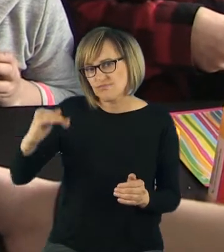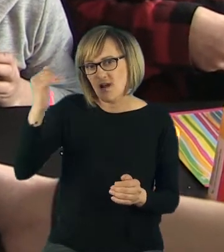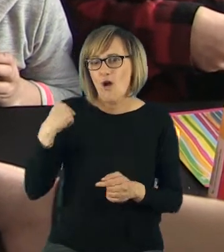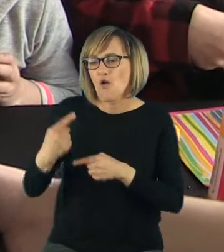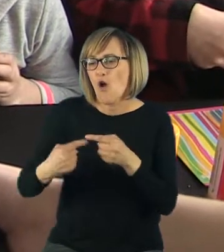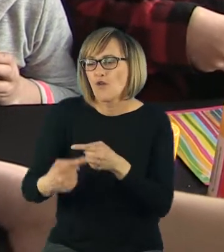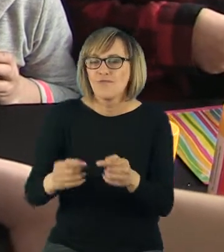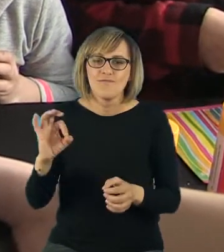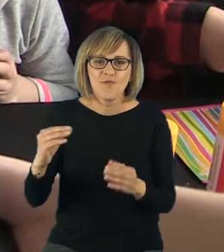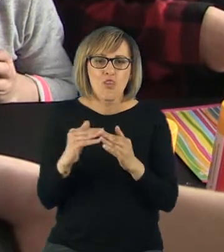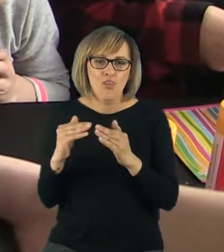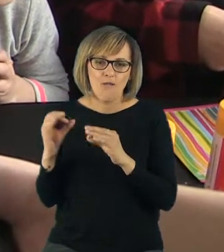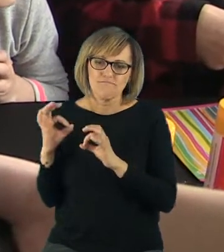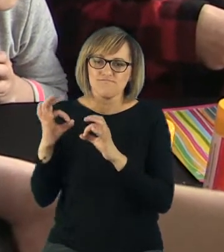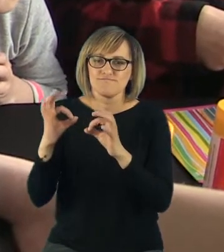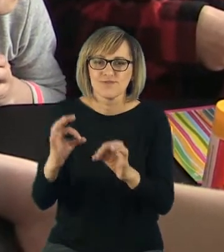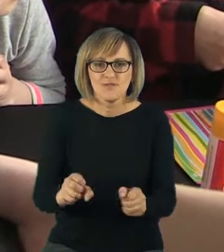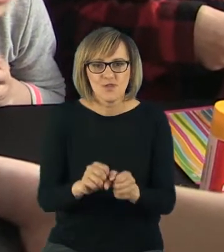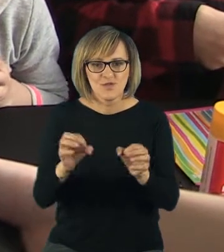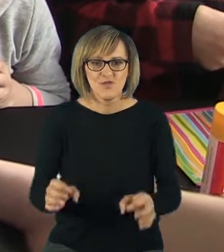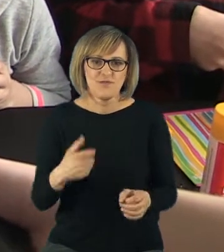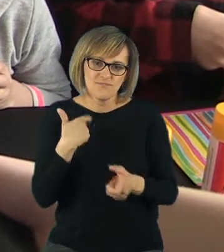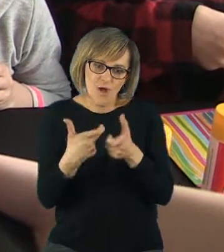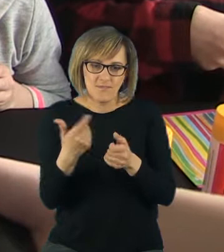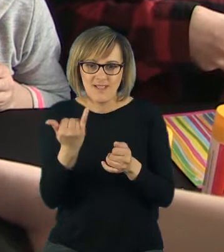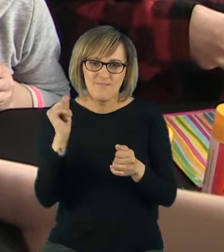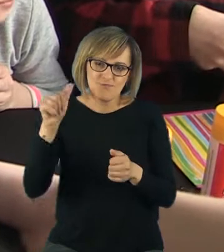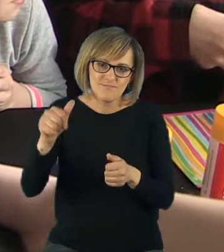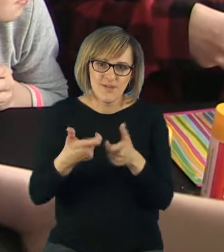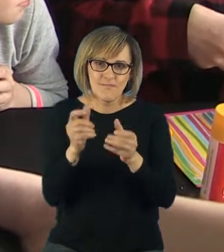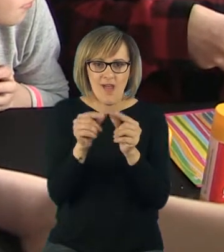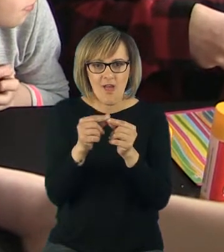rodzinnego, takiego babci, prababci. To jest taka rodzinna